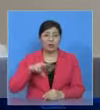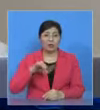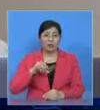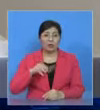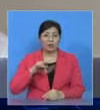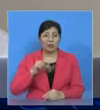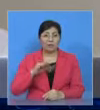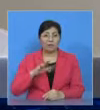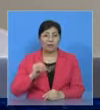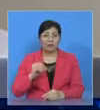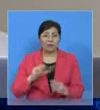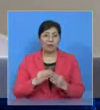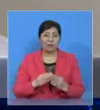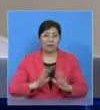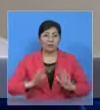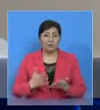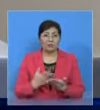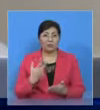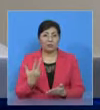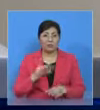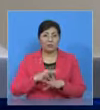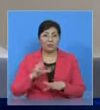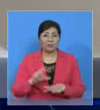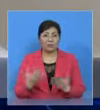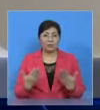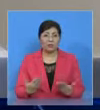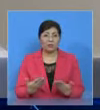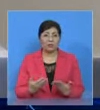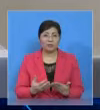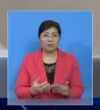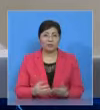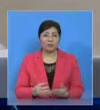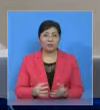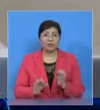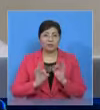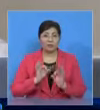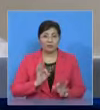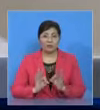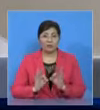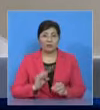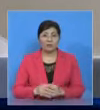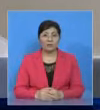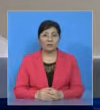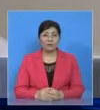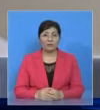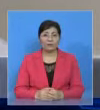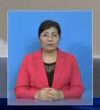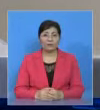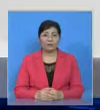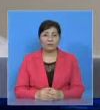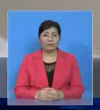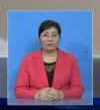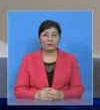травмой. Состояние троих пациентов на данный момент оценивается как стабильное на этапе